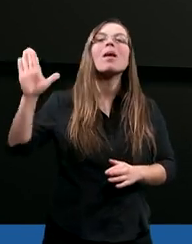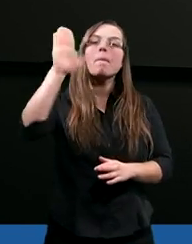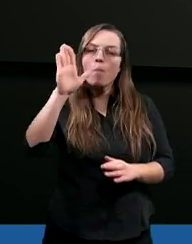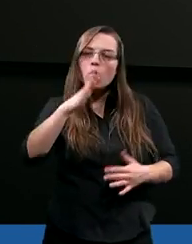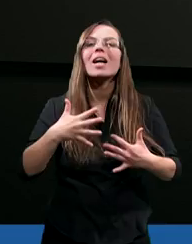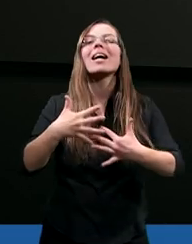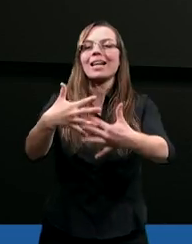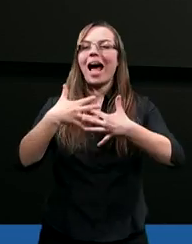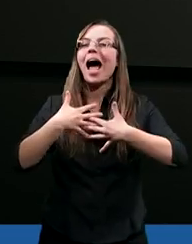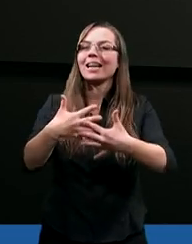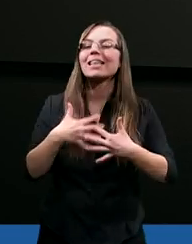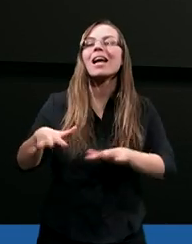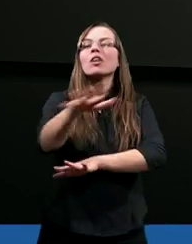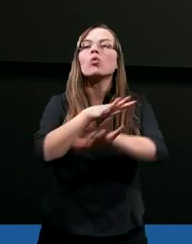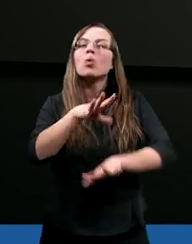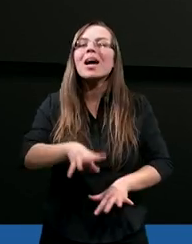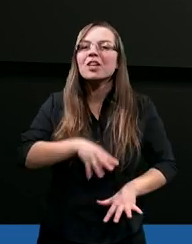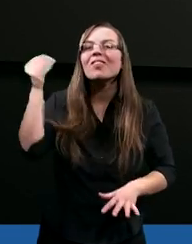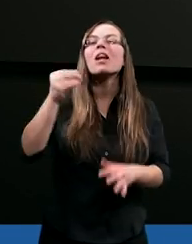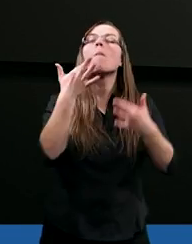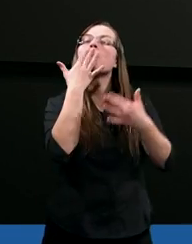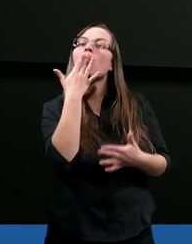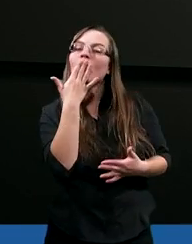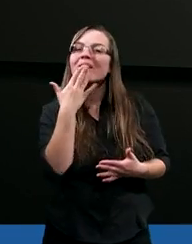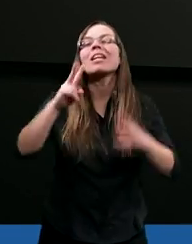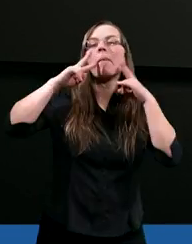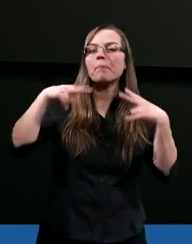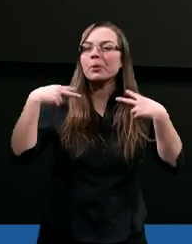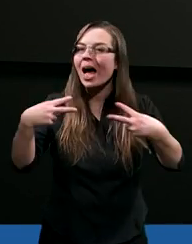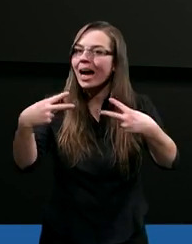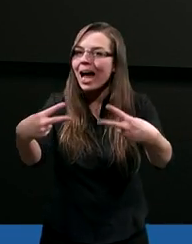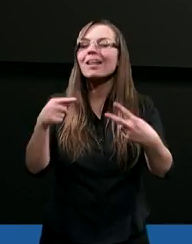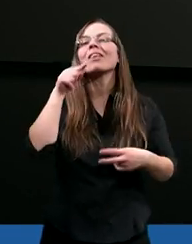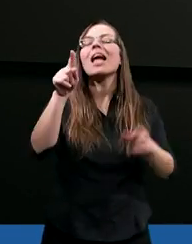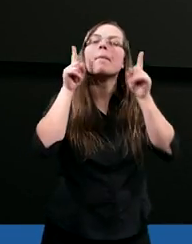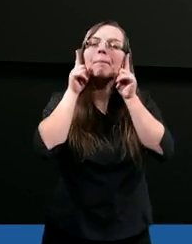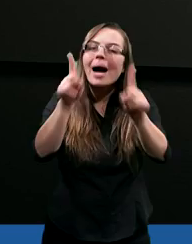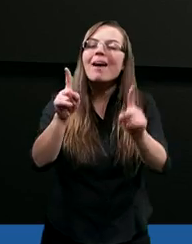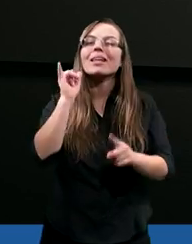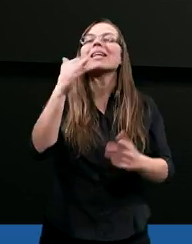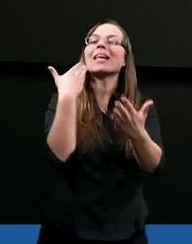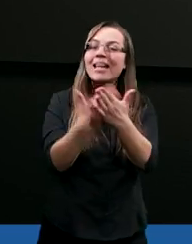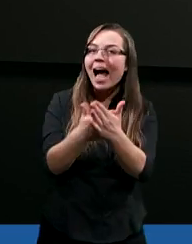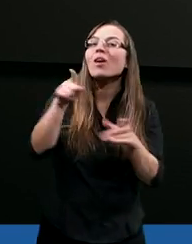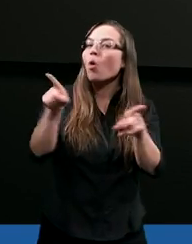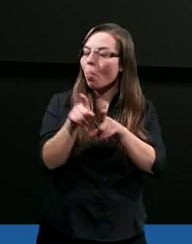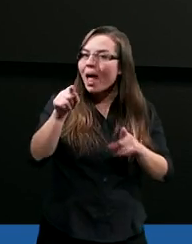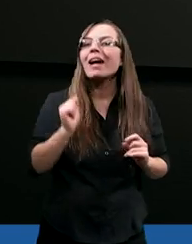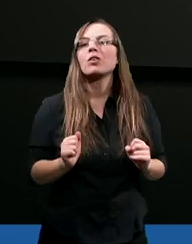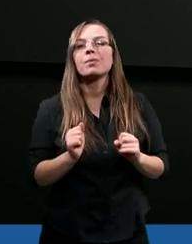natchnieni Duchem Świętym mówili, przekazywali te prawdy. I dlatego też